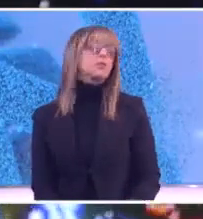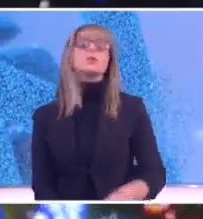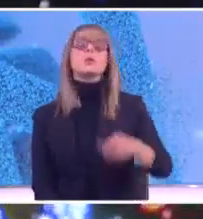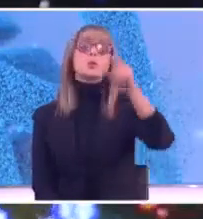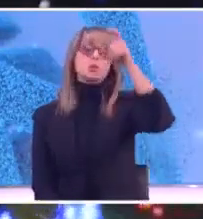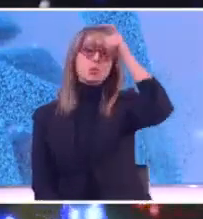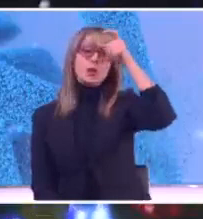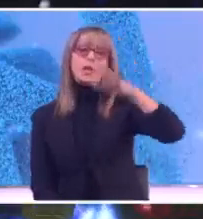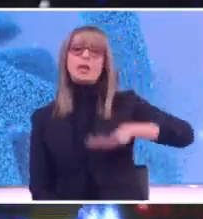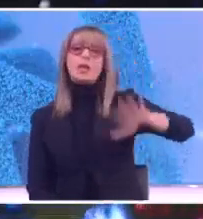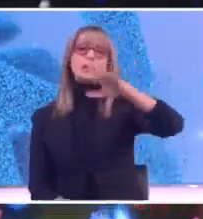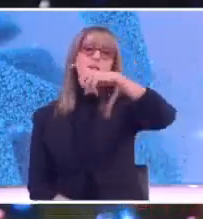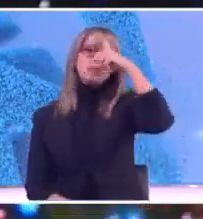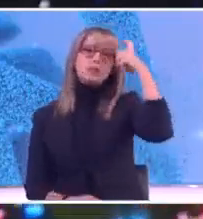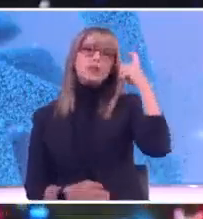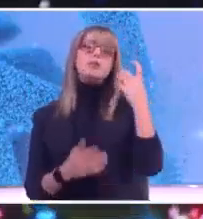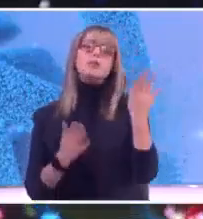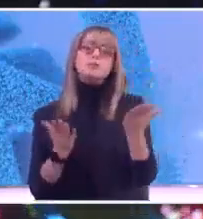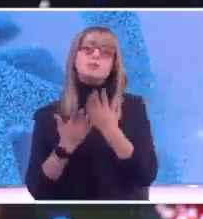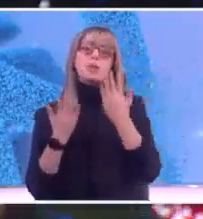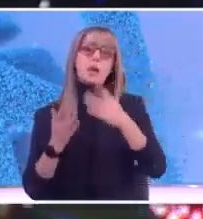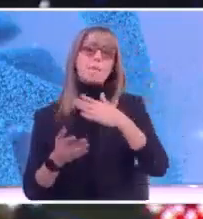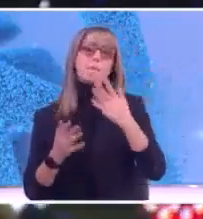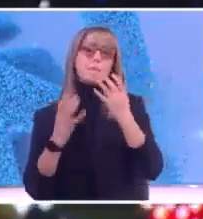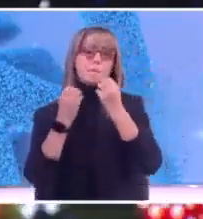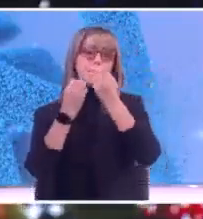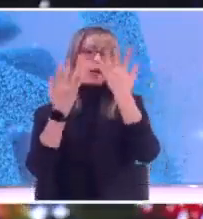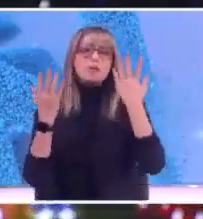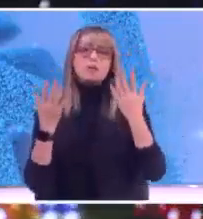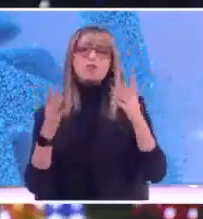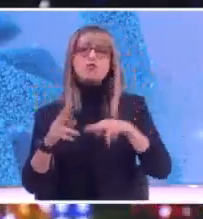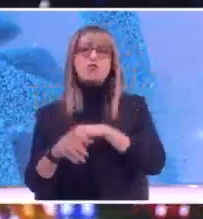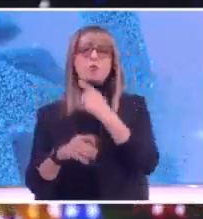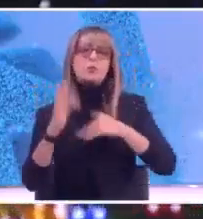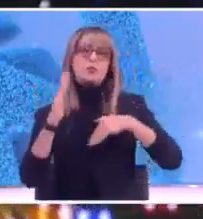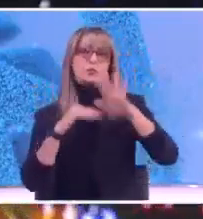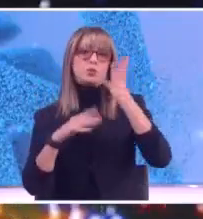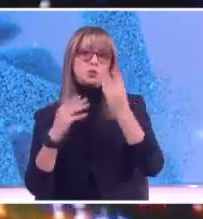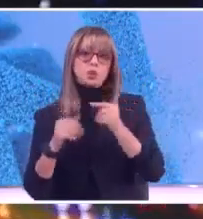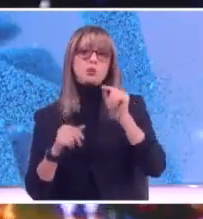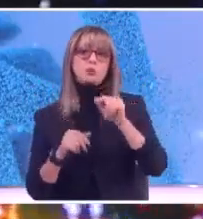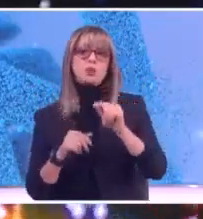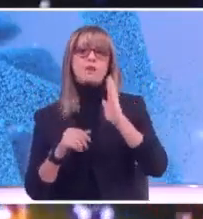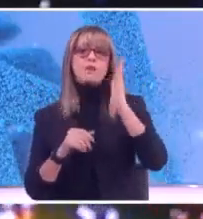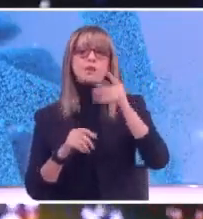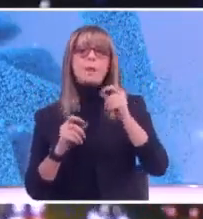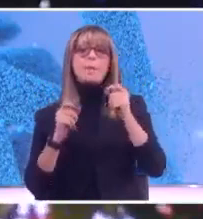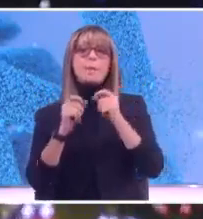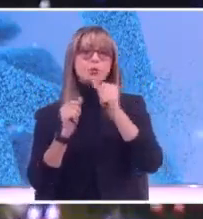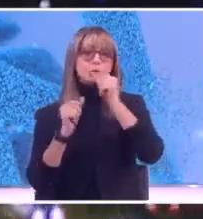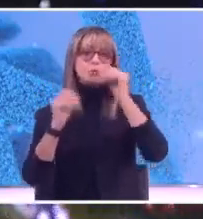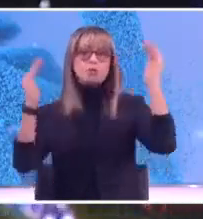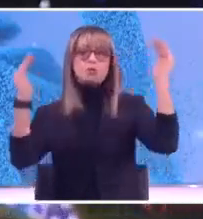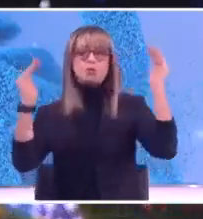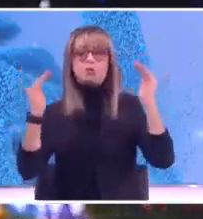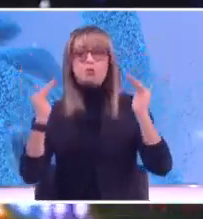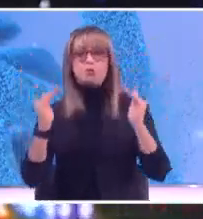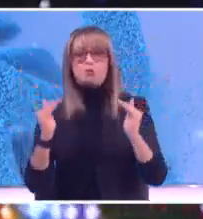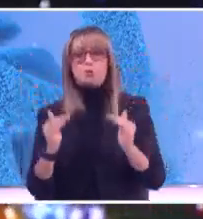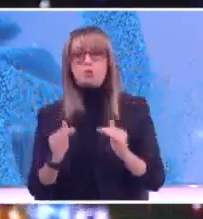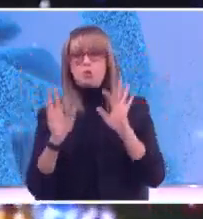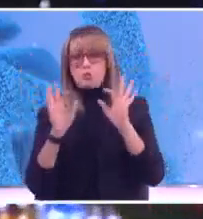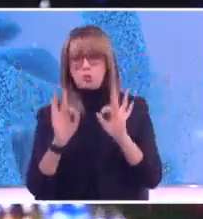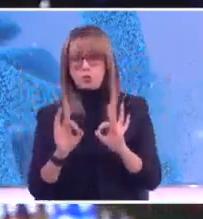Türkiye genelinde sıcaklık uzun süredir mevsim normallerinin üzerinde seyrediyor. Bu nedenle birçok barajda su seviyesi